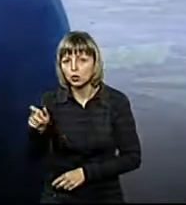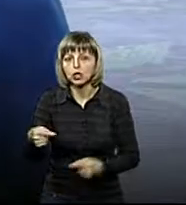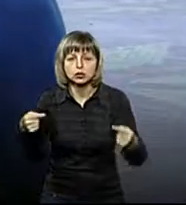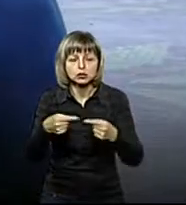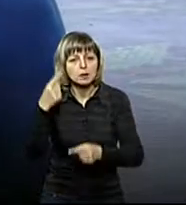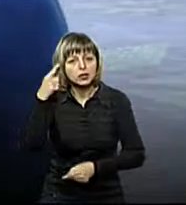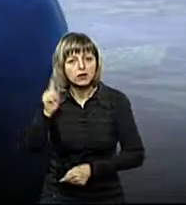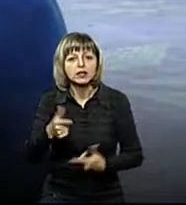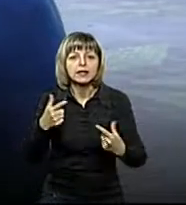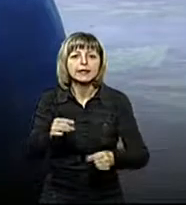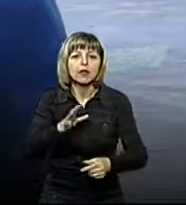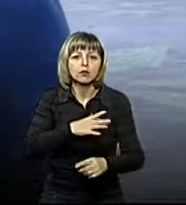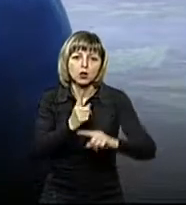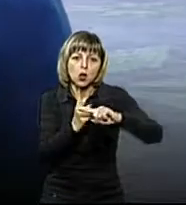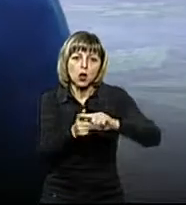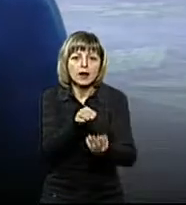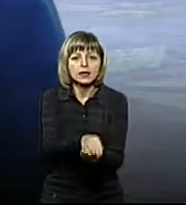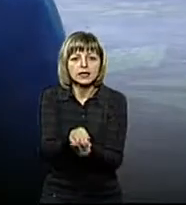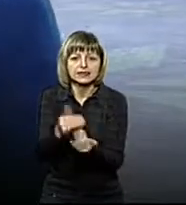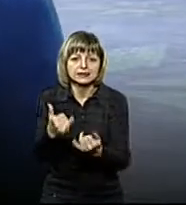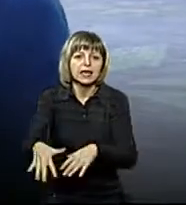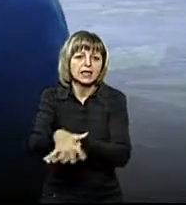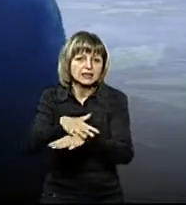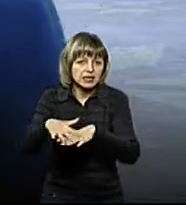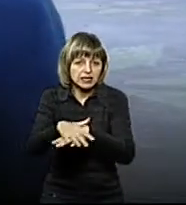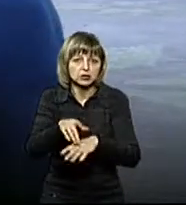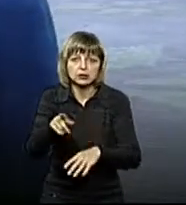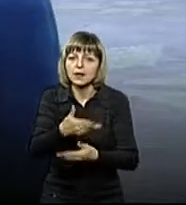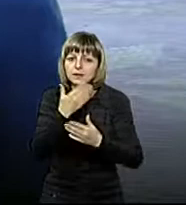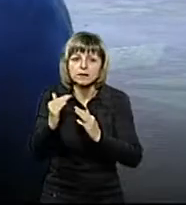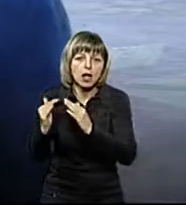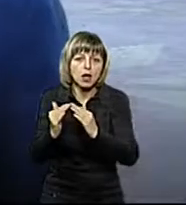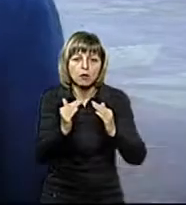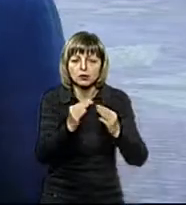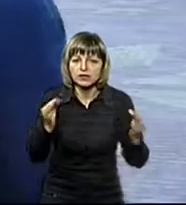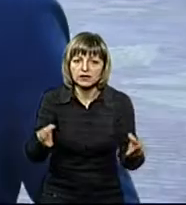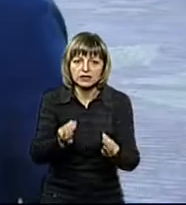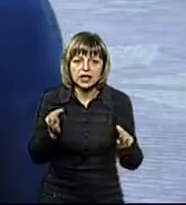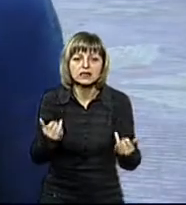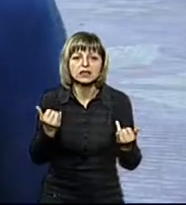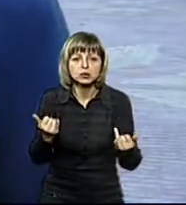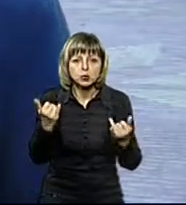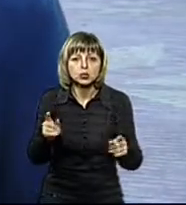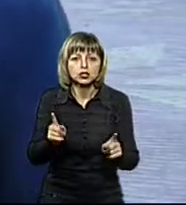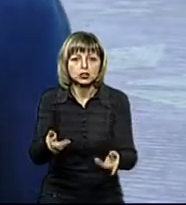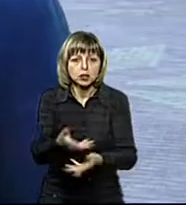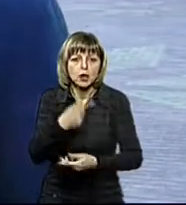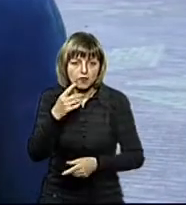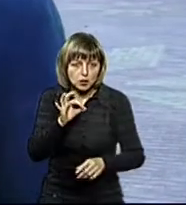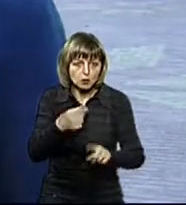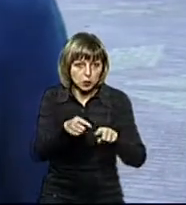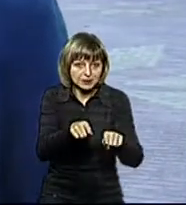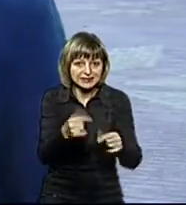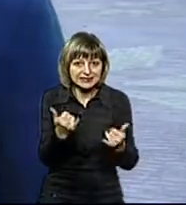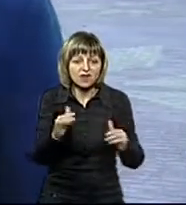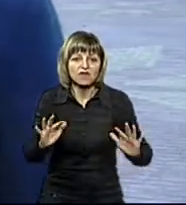відомо, там, де саме було кладовище, там зараз ринок. Так? Тобто зараз там немає будівель таких. А на сьогодні, оце, що ми говоримо за цей випадок,